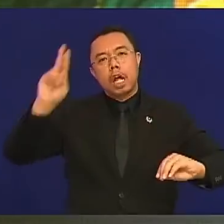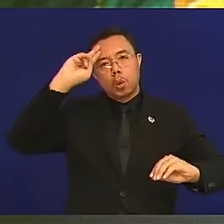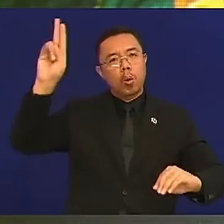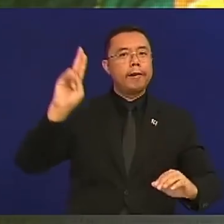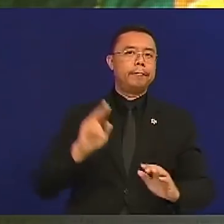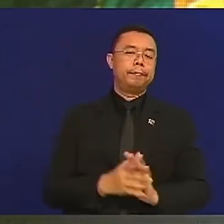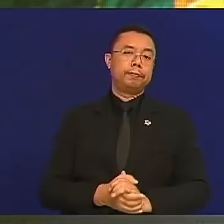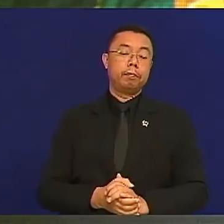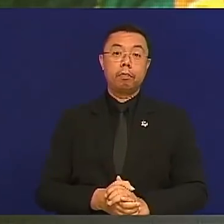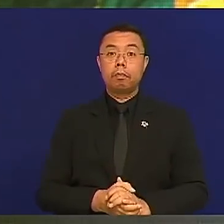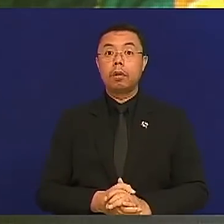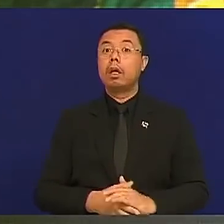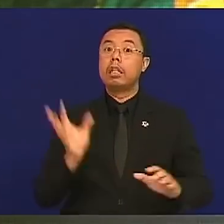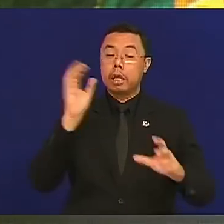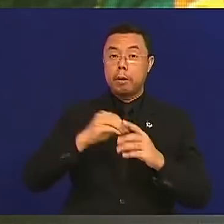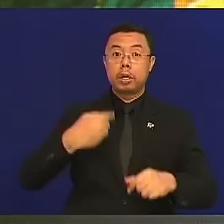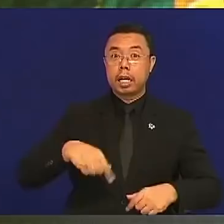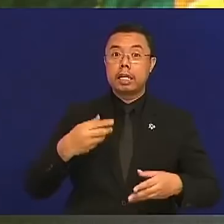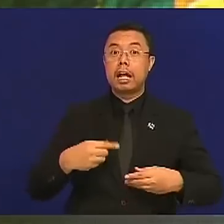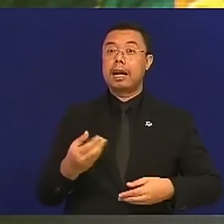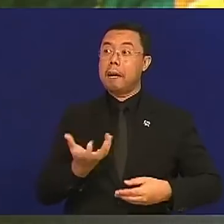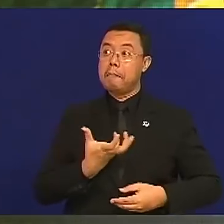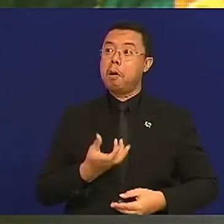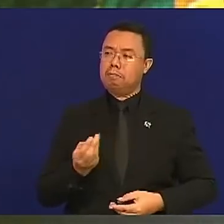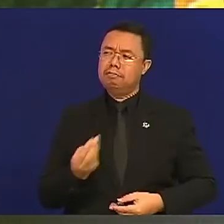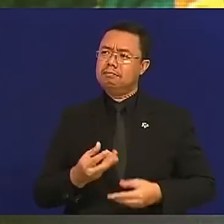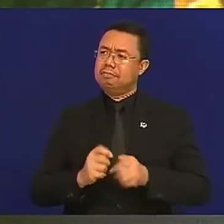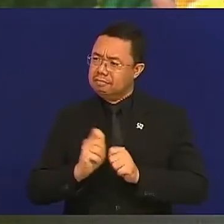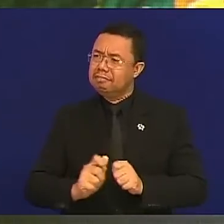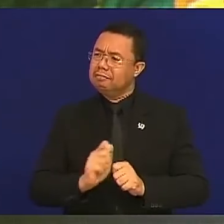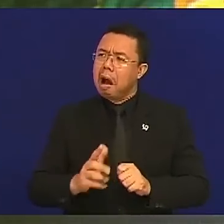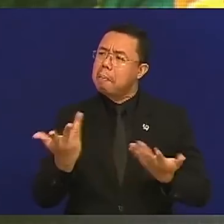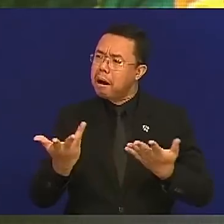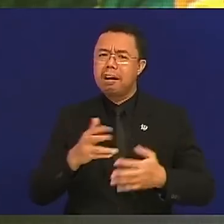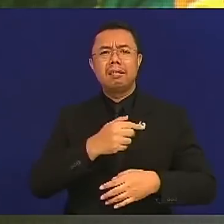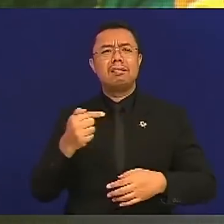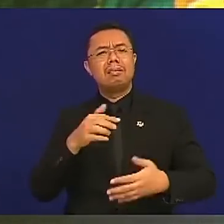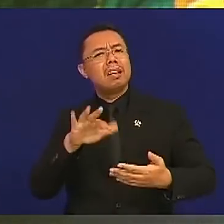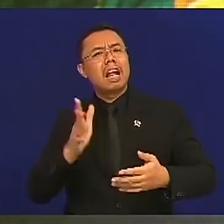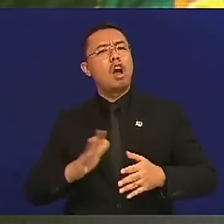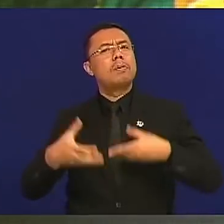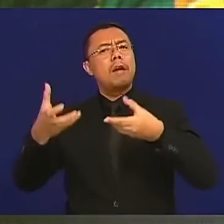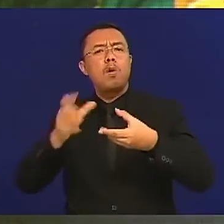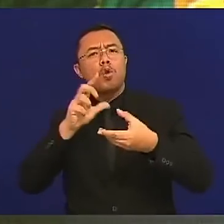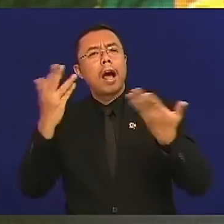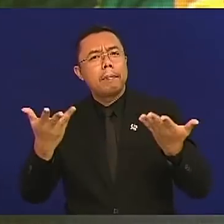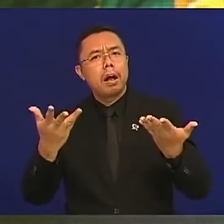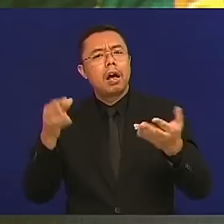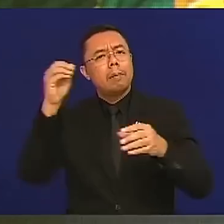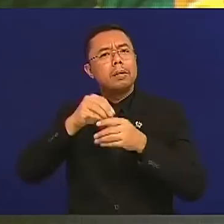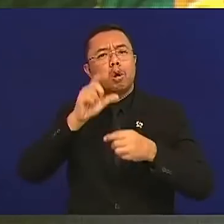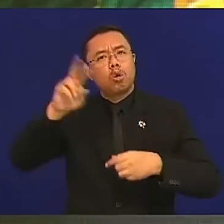Tuhan. Bahkan kita yang menyodor-nyodorkan diri, apa yang harus kubawa kepadamu